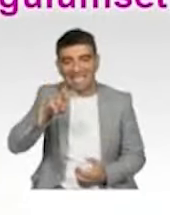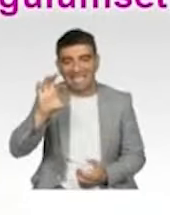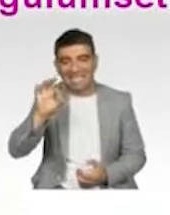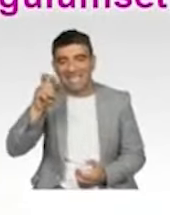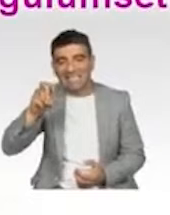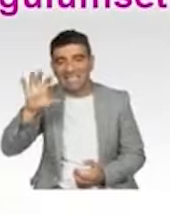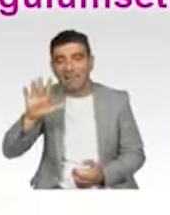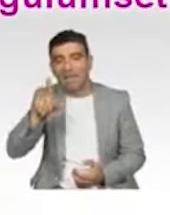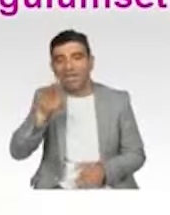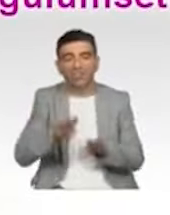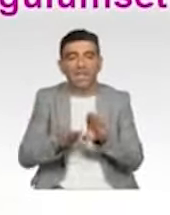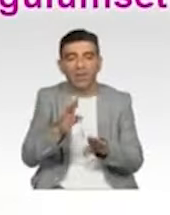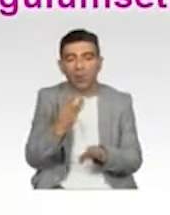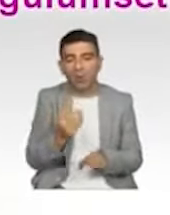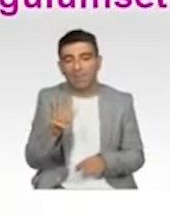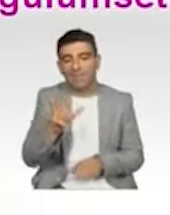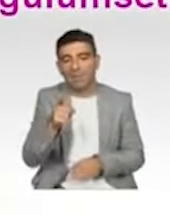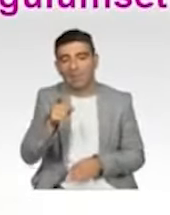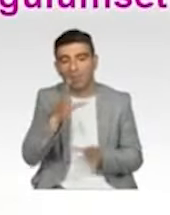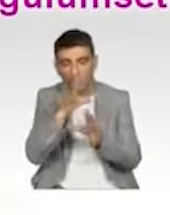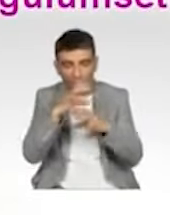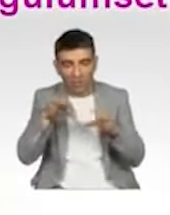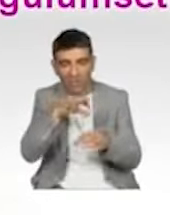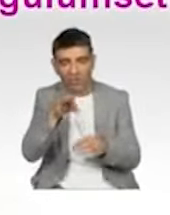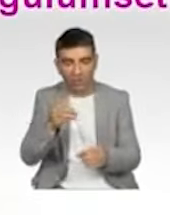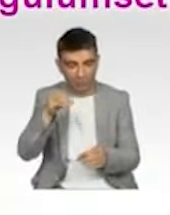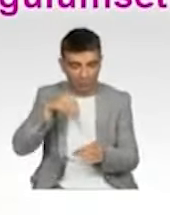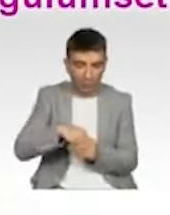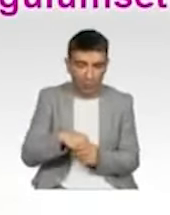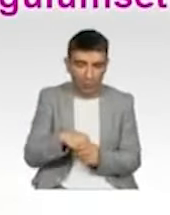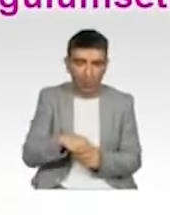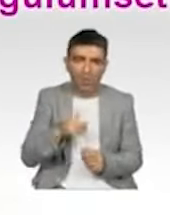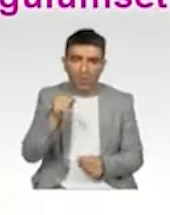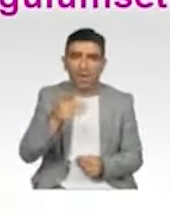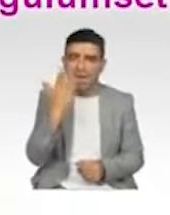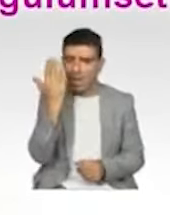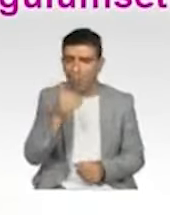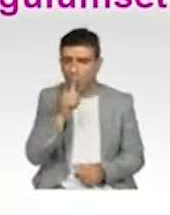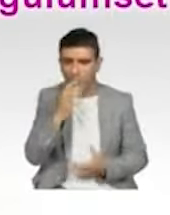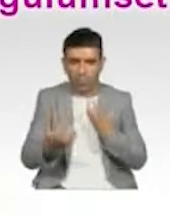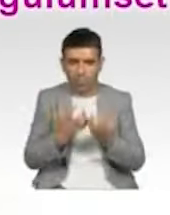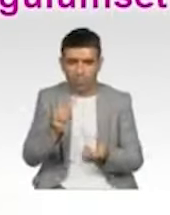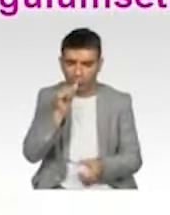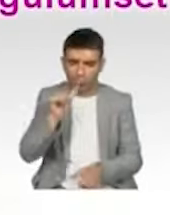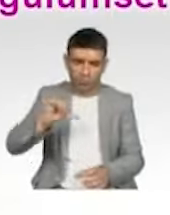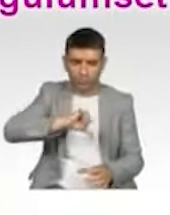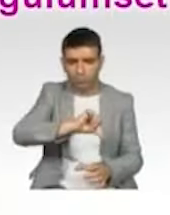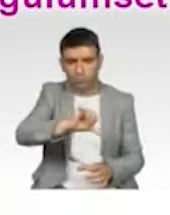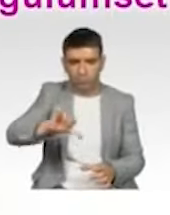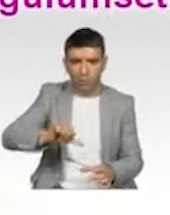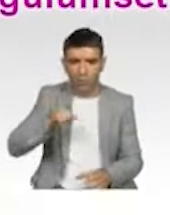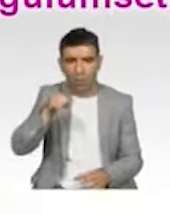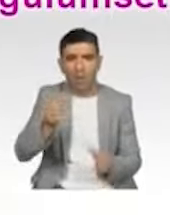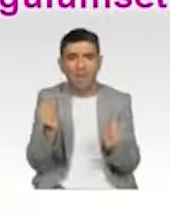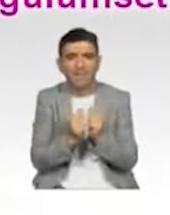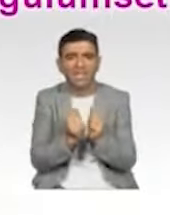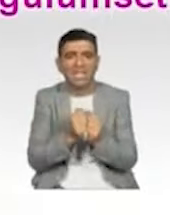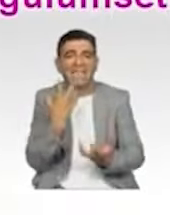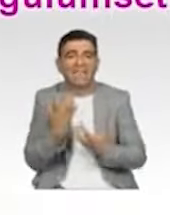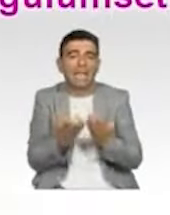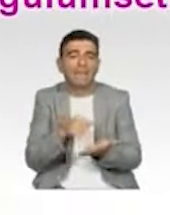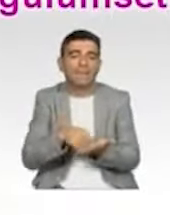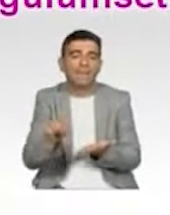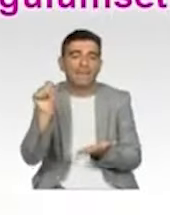80-85 derece olması lazım. İnsanlar ne yapıyor? Poşet çay bardağı koyuyor. Üzerine de kaynar çayı boca ediyor. O çaydaki bileşiklerin çoğu